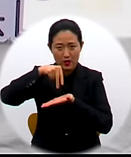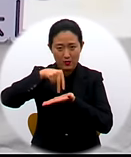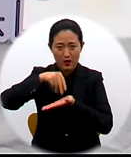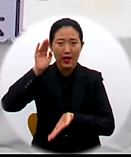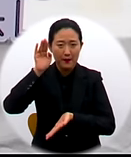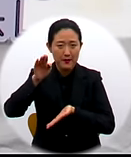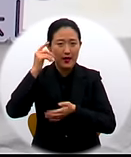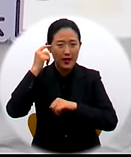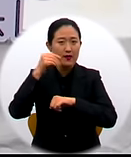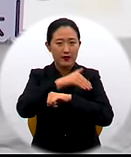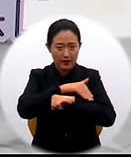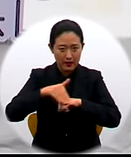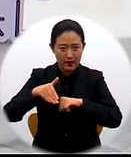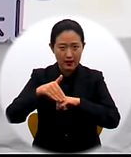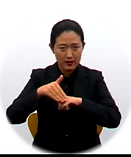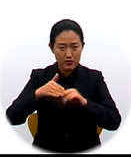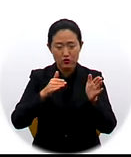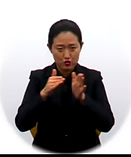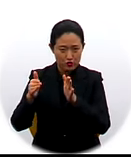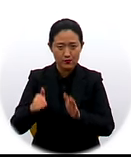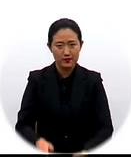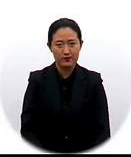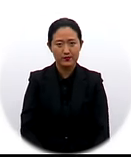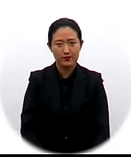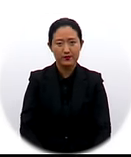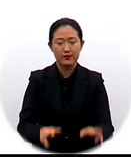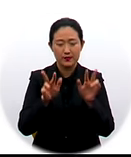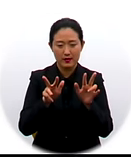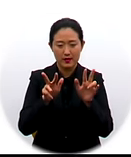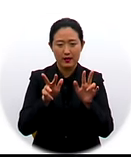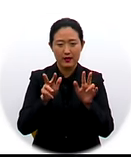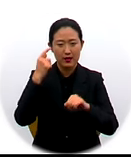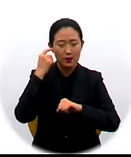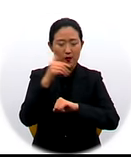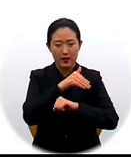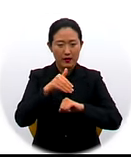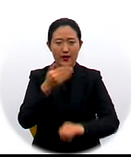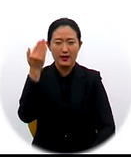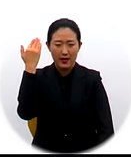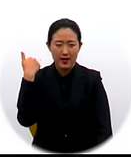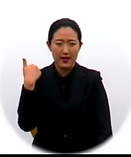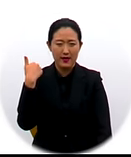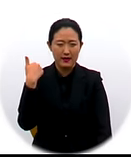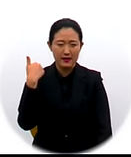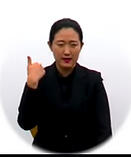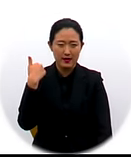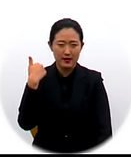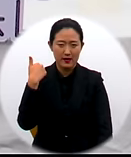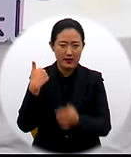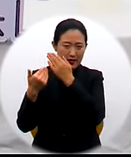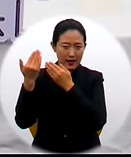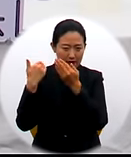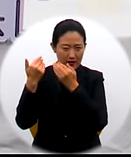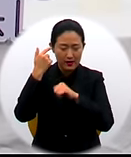전략을 수립해서 실행하는 경우가 많습니다. 현재 시점의 메가트렌드를 이해하기 위해서는 과거의 메가트렌드 흐름을 좀 알고 계시면